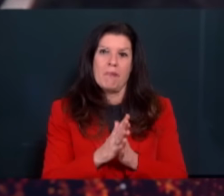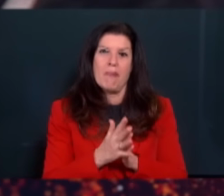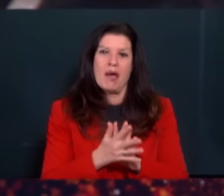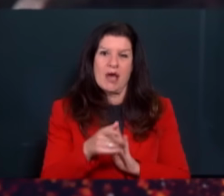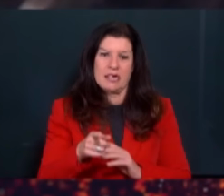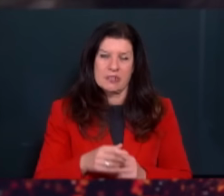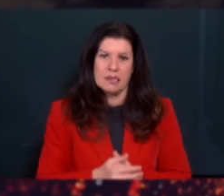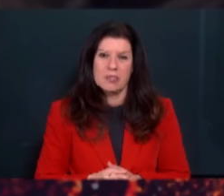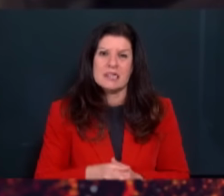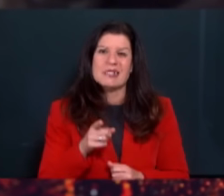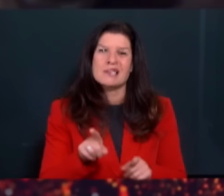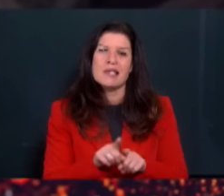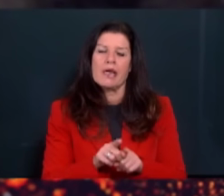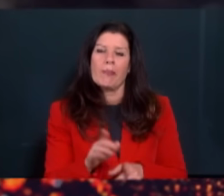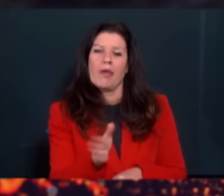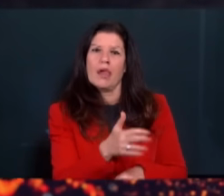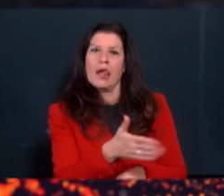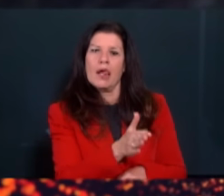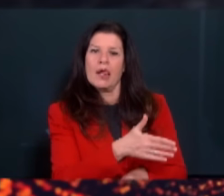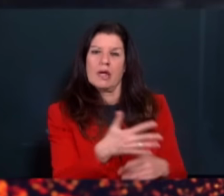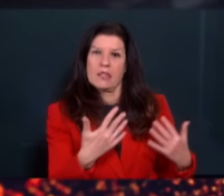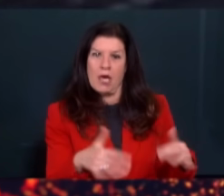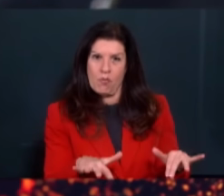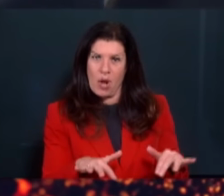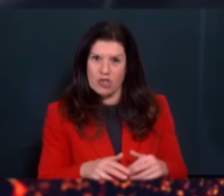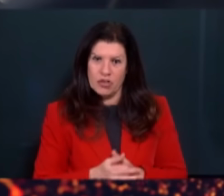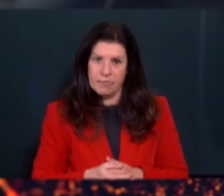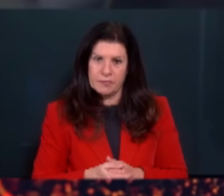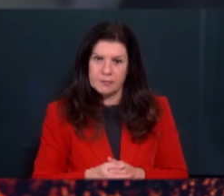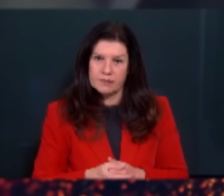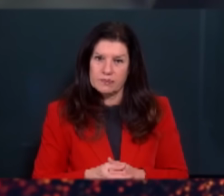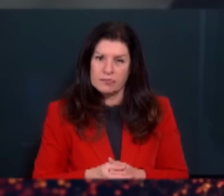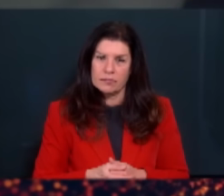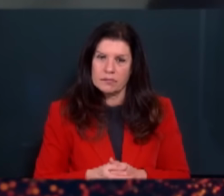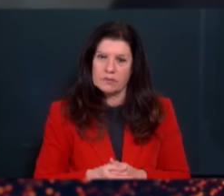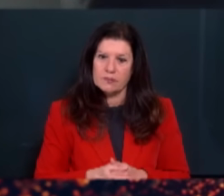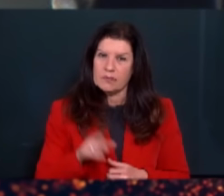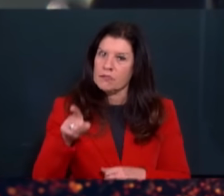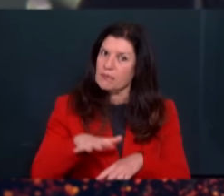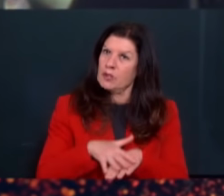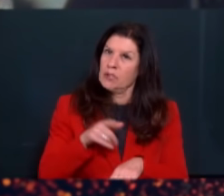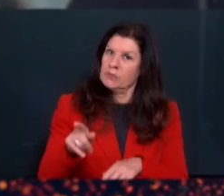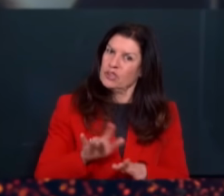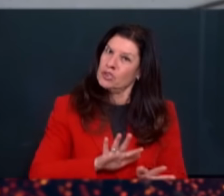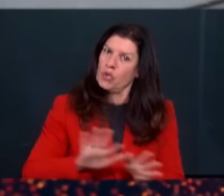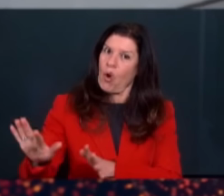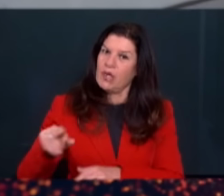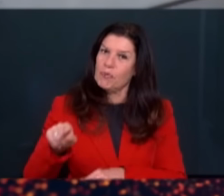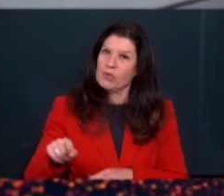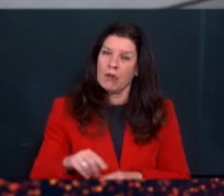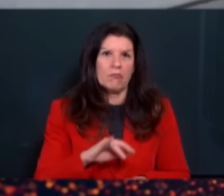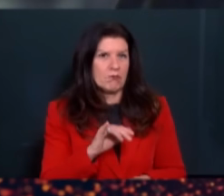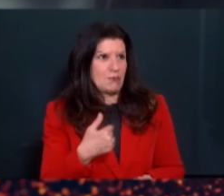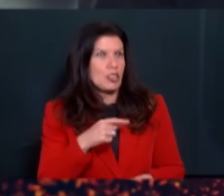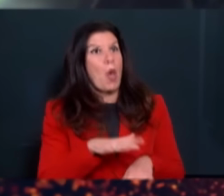דחיקה וגירוש של אוכלוסיות מוחלשות פה מנווה שאנן. את מרגישה שדוחקים אותך? אני לא מרגישה, אני יודעת את זה.